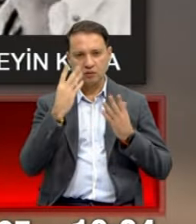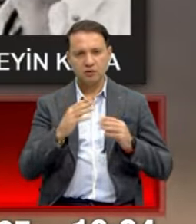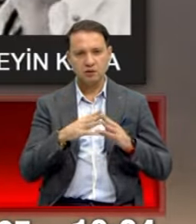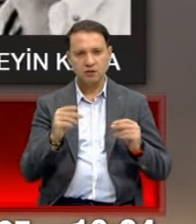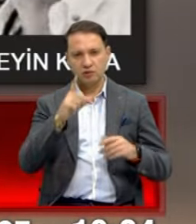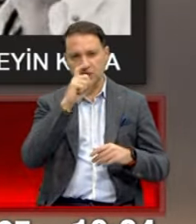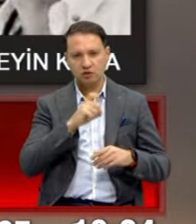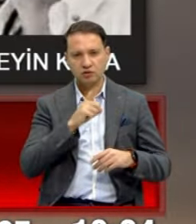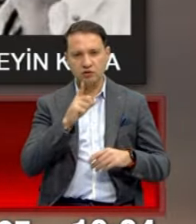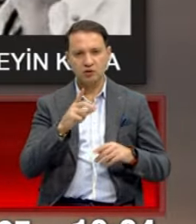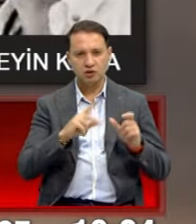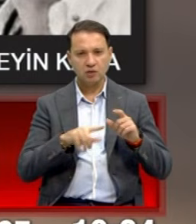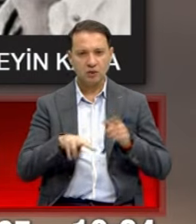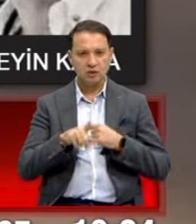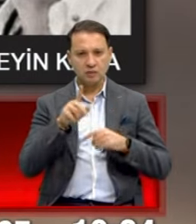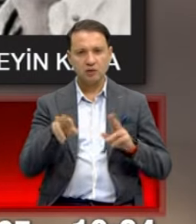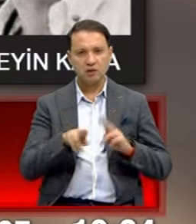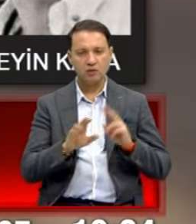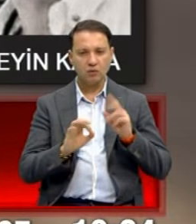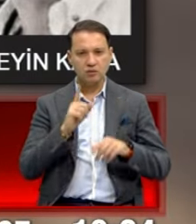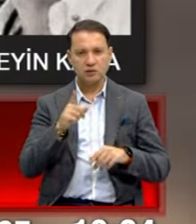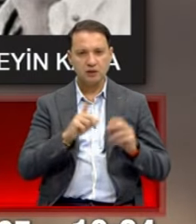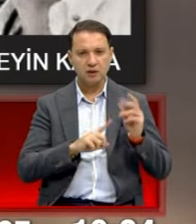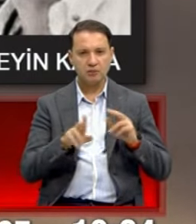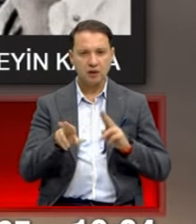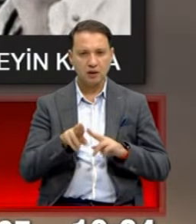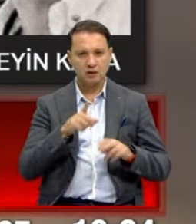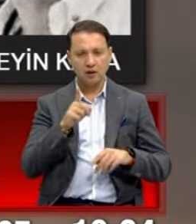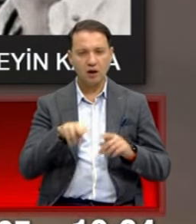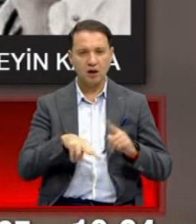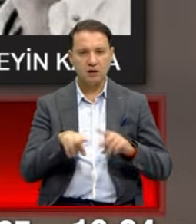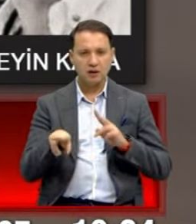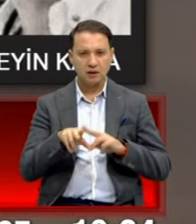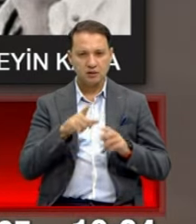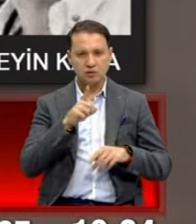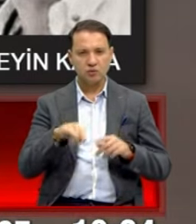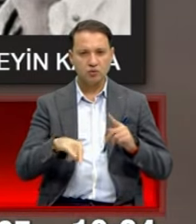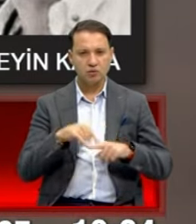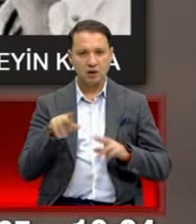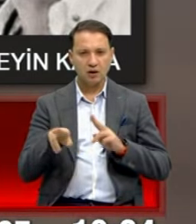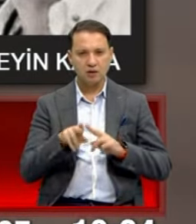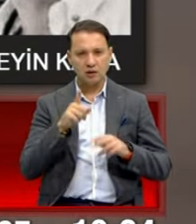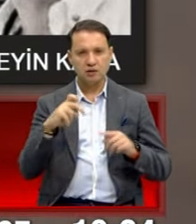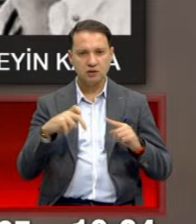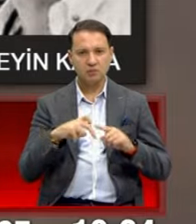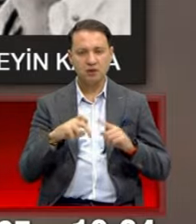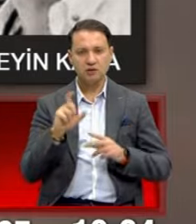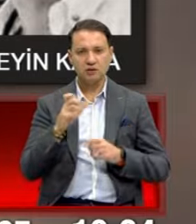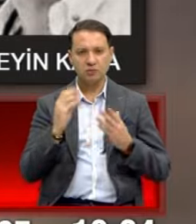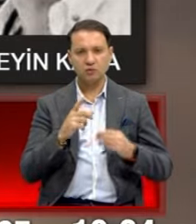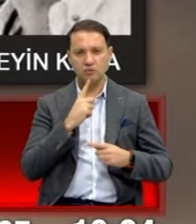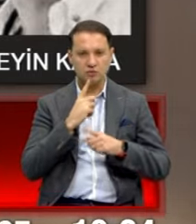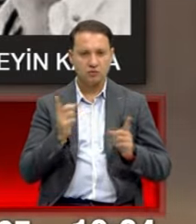kayıp işçilerin de Şaban Yılmaz, Kenan Öz, İbrahim Keklik, Adnan Keklik, Hüseyin Kara ve Ramazan Çimen